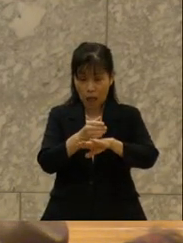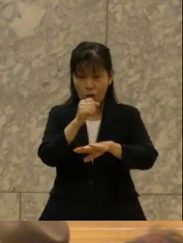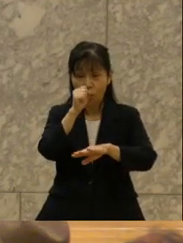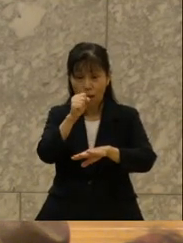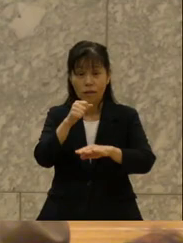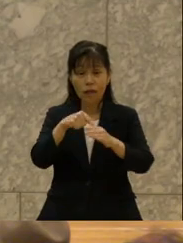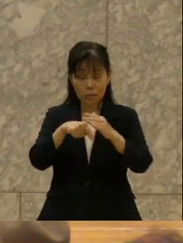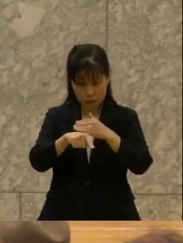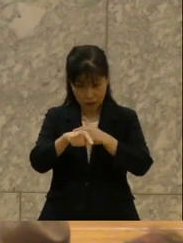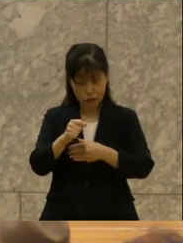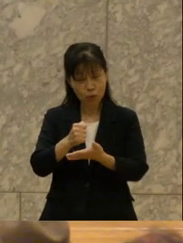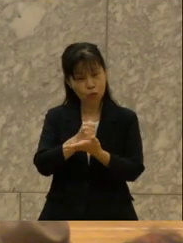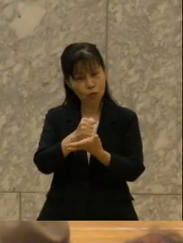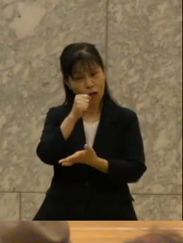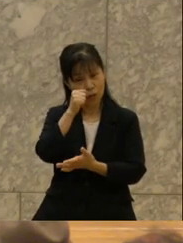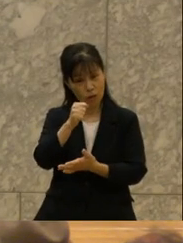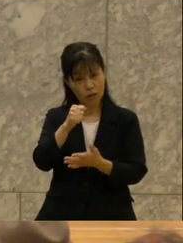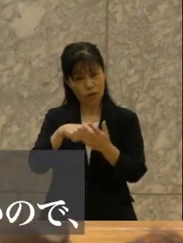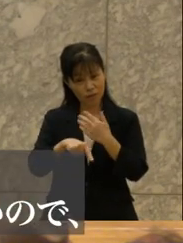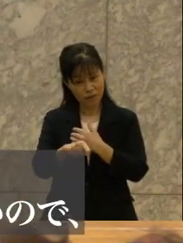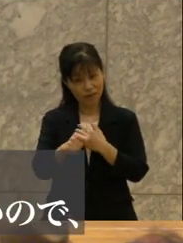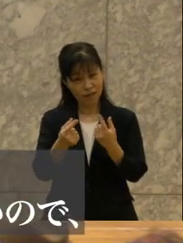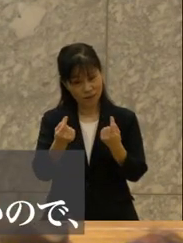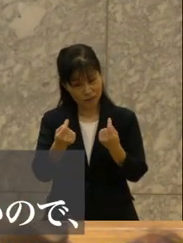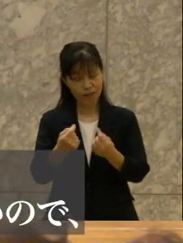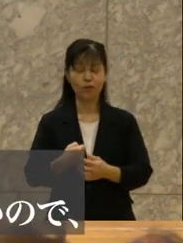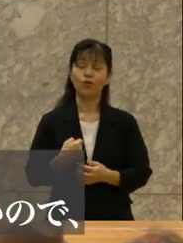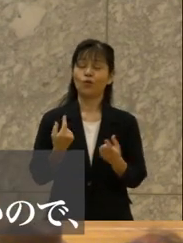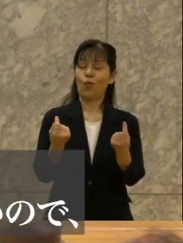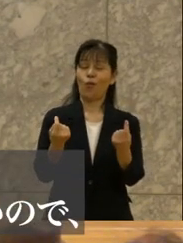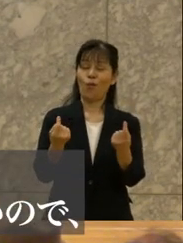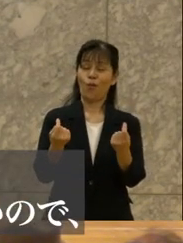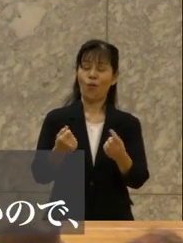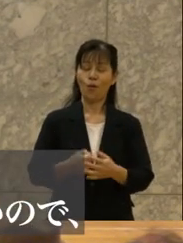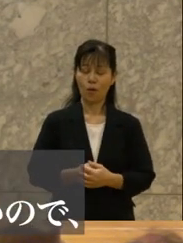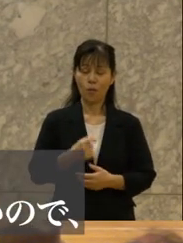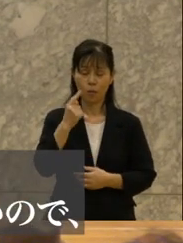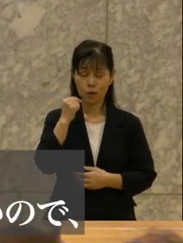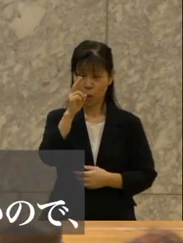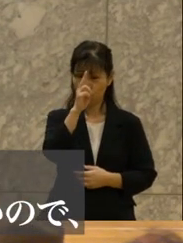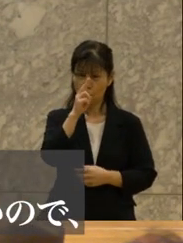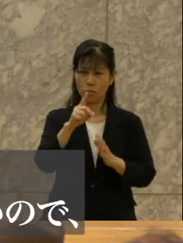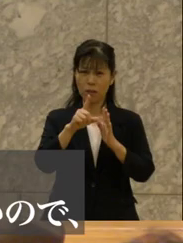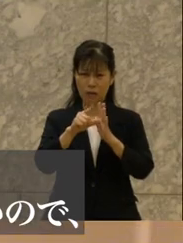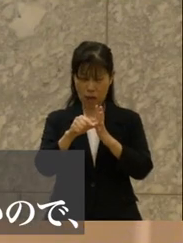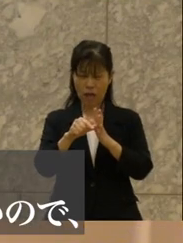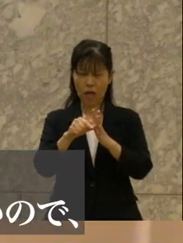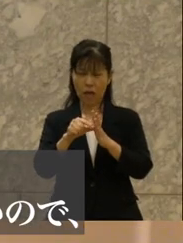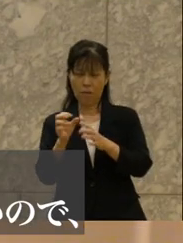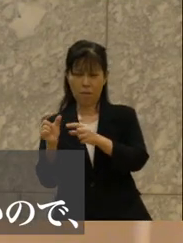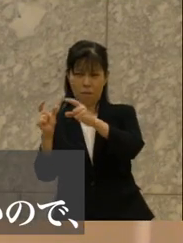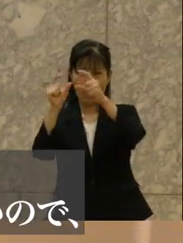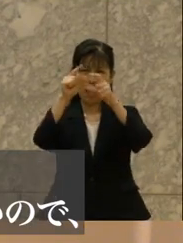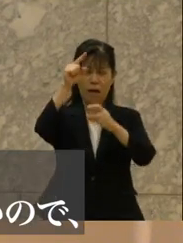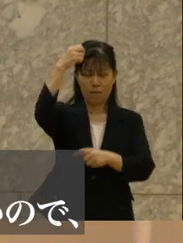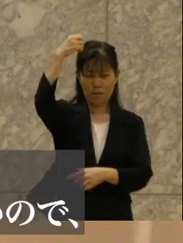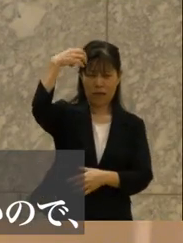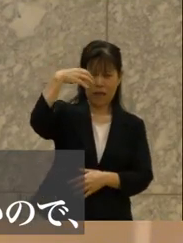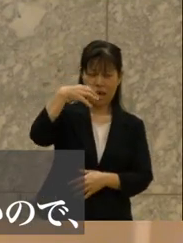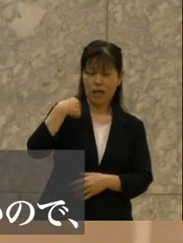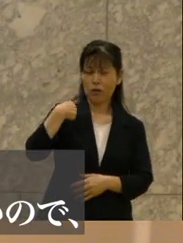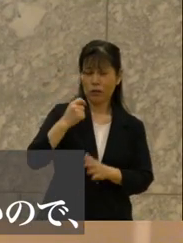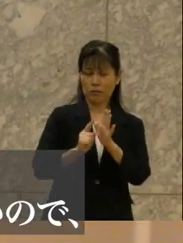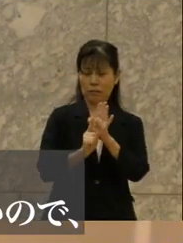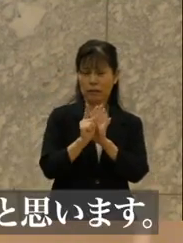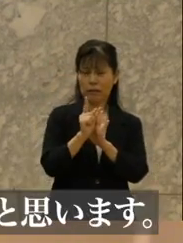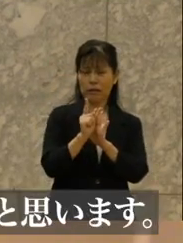も味方してくれたっていうことかもしれないですねそうですねお昼だったらやっぱり気温もあって発散選手も自重し